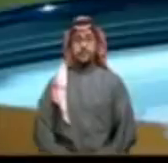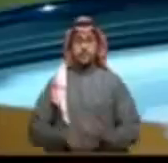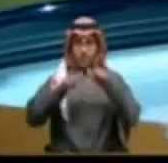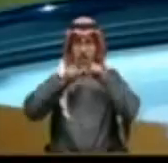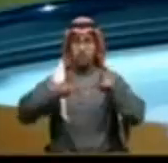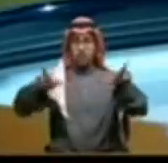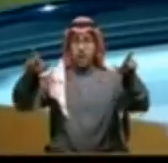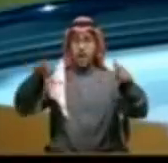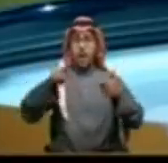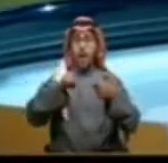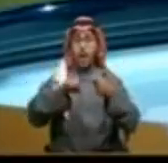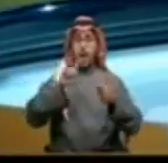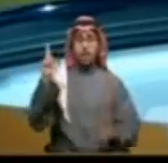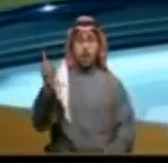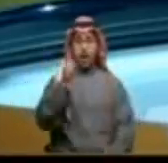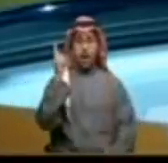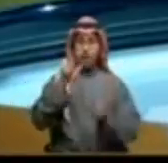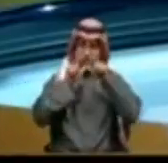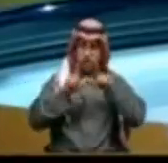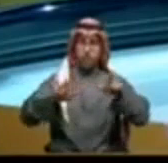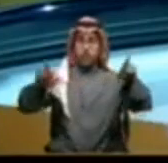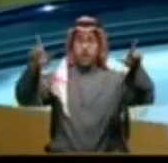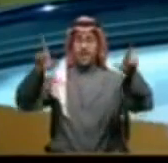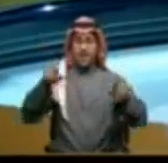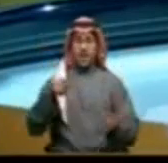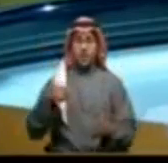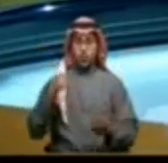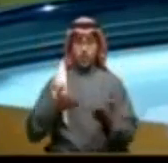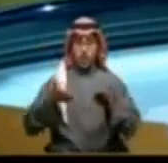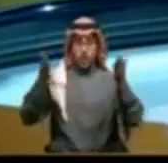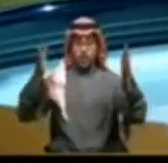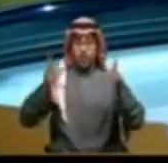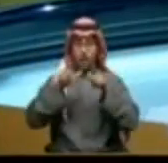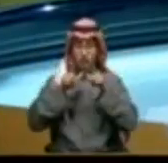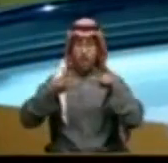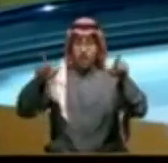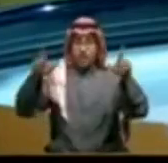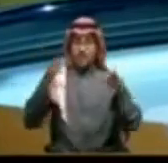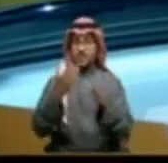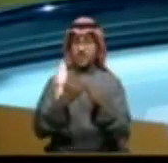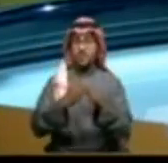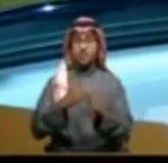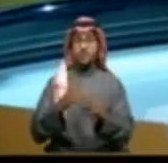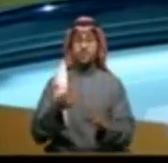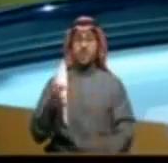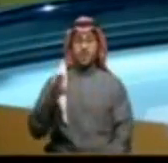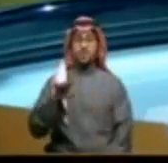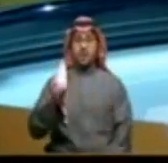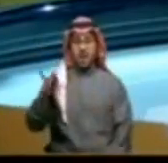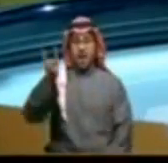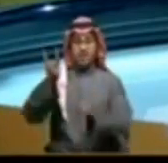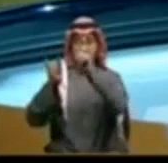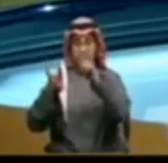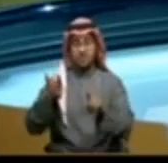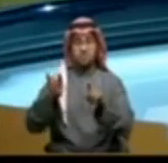صرح النائب العام في بيان له اليوم بأنه إلحاقا للبيانات الصادرة بتاريخ